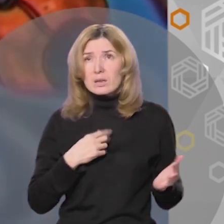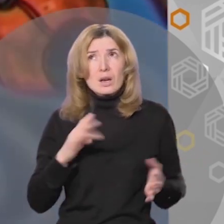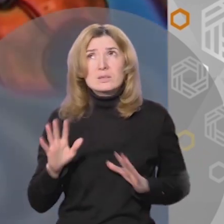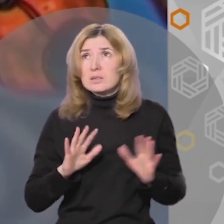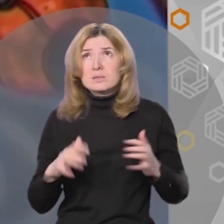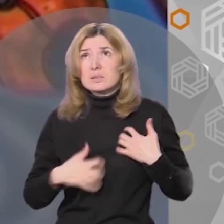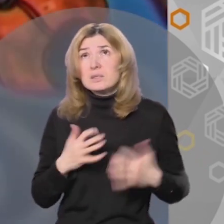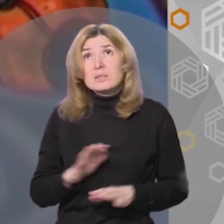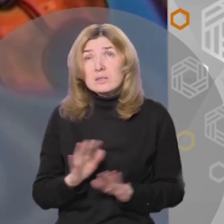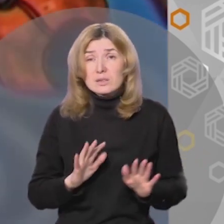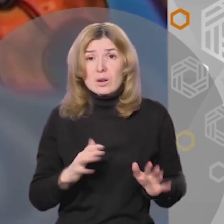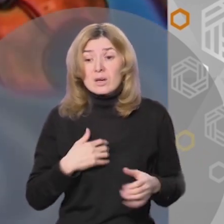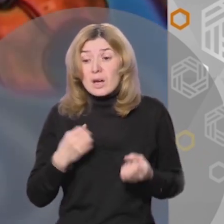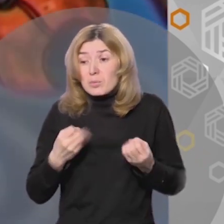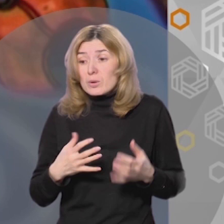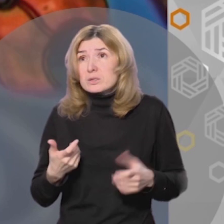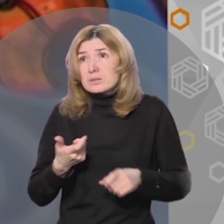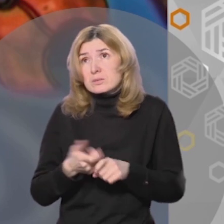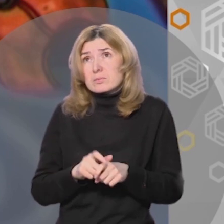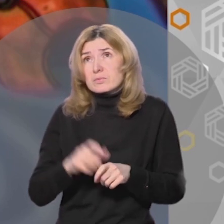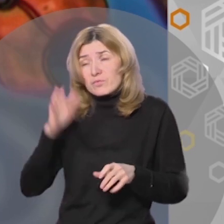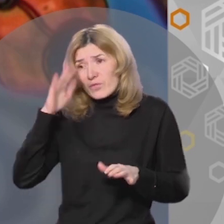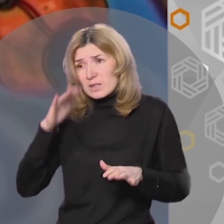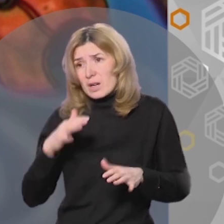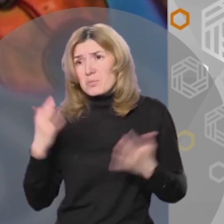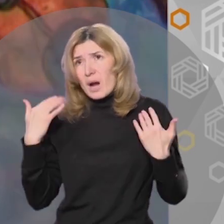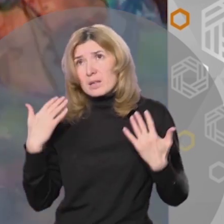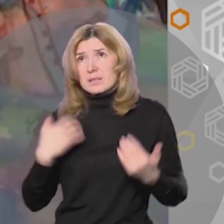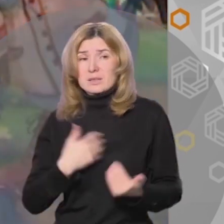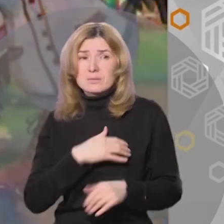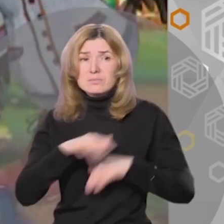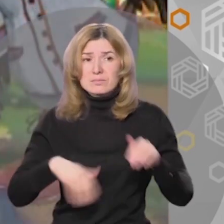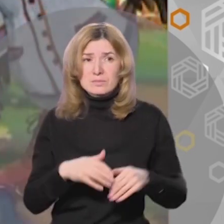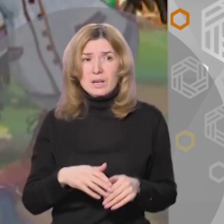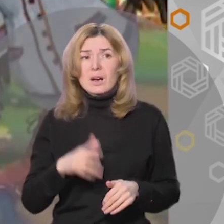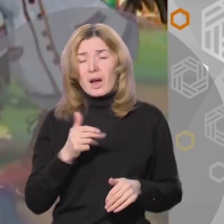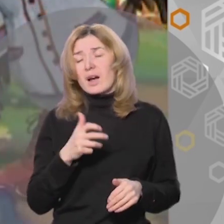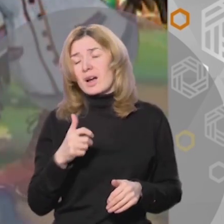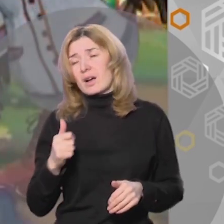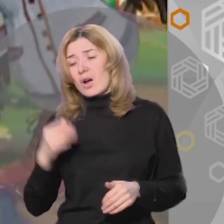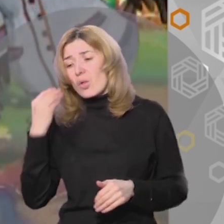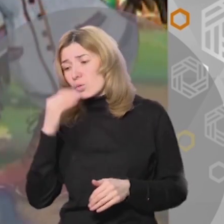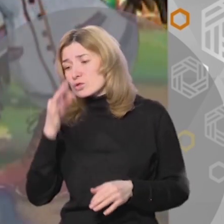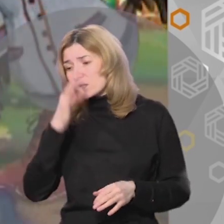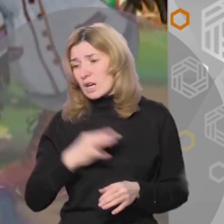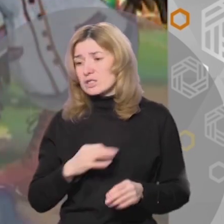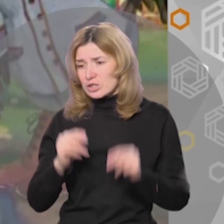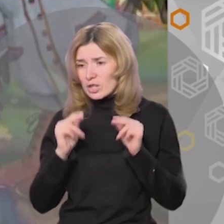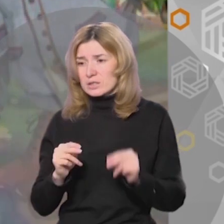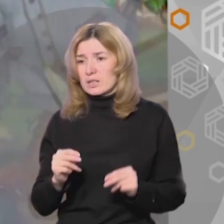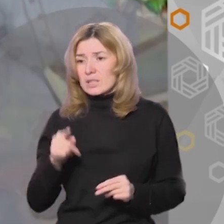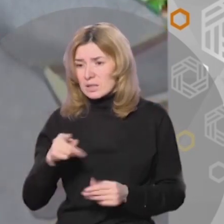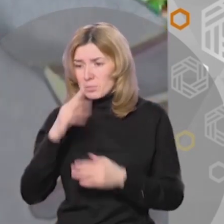Я не волнуюсь, просто сегодня вода прохладная. Нюка, лучше скажи